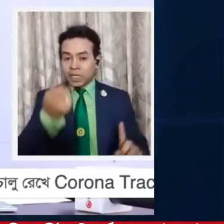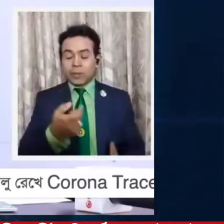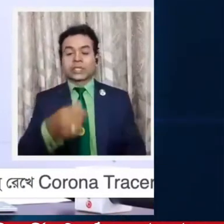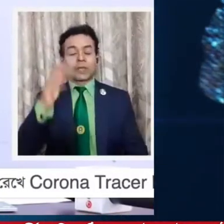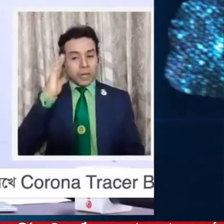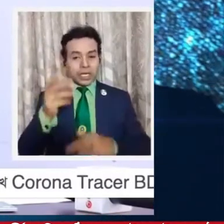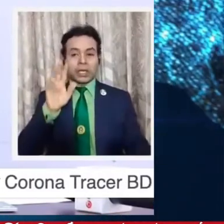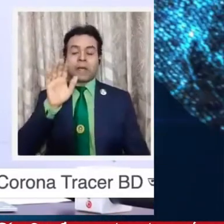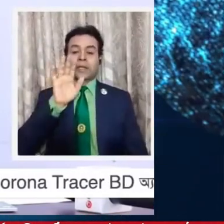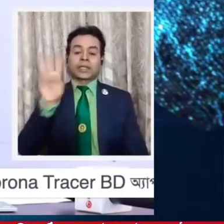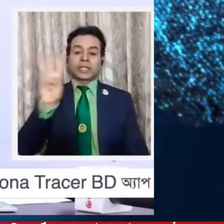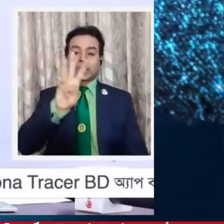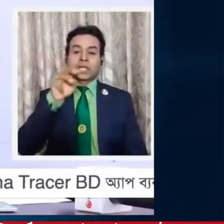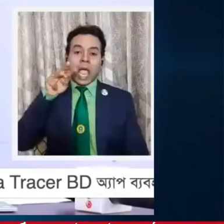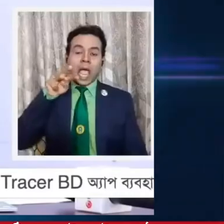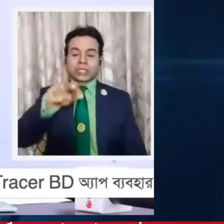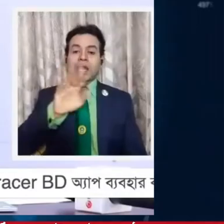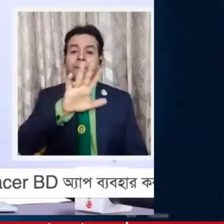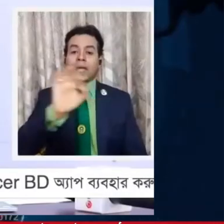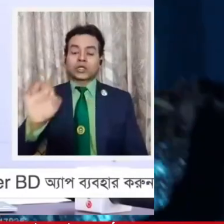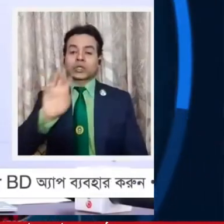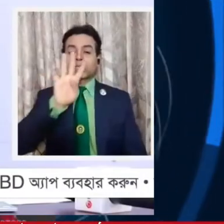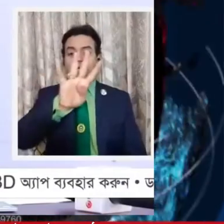13,91,407 জন। মৃত্যুবরণ করেছে দক্ষিণ